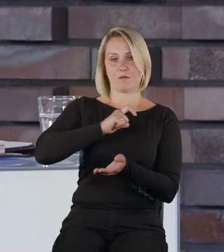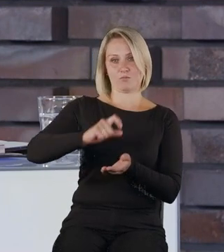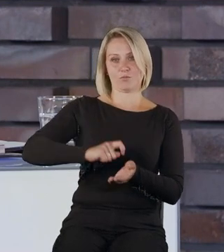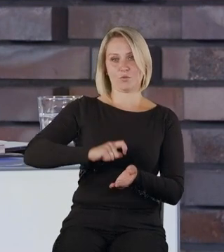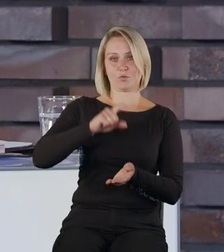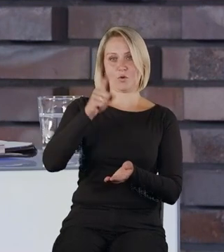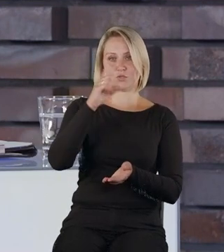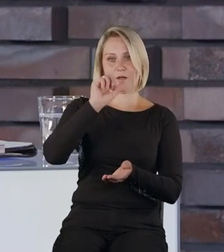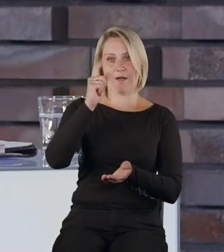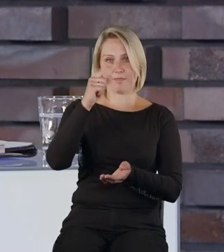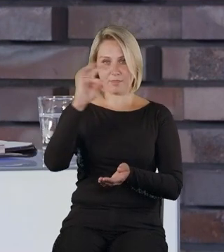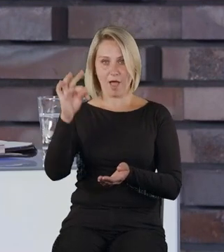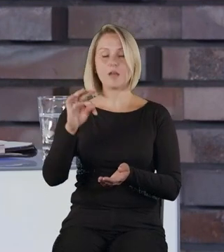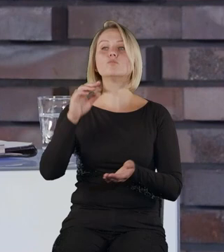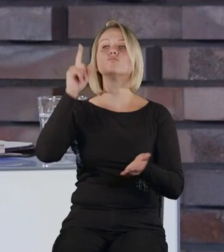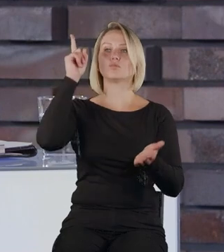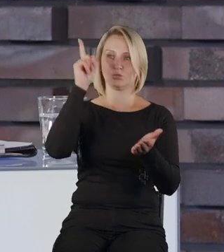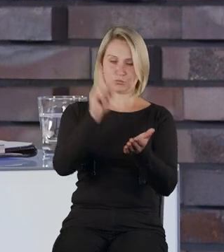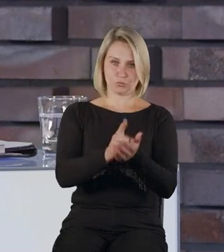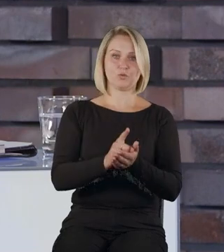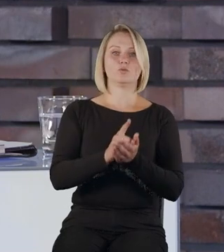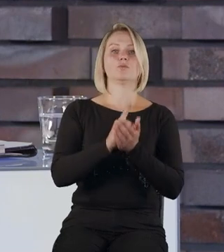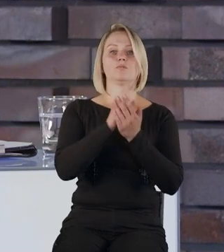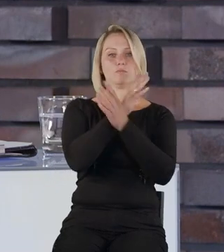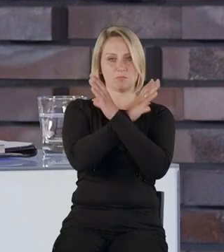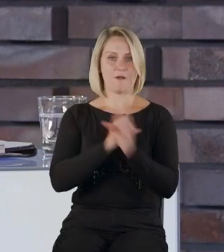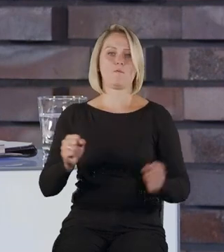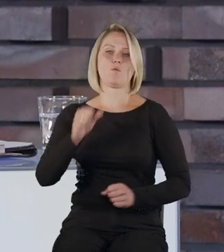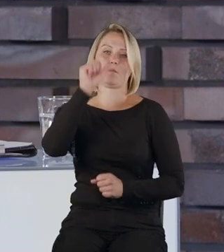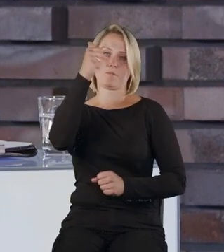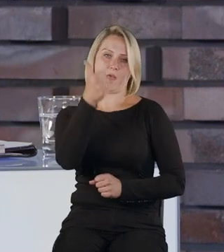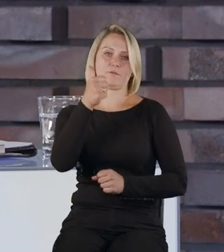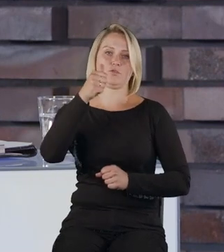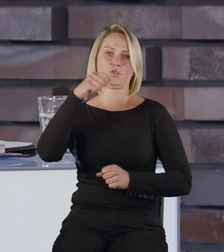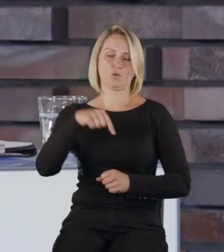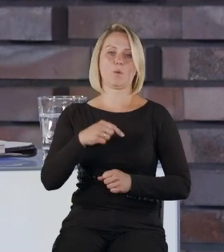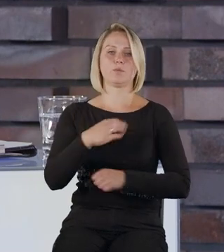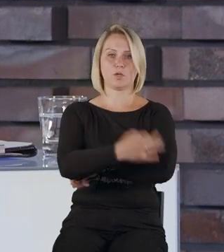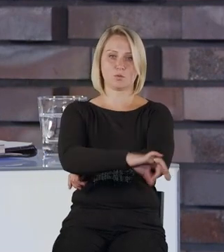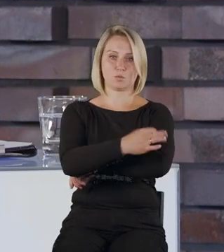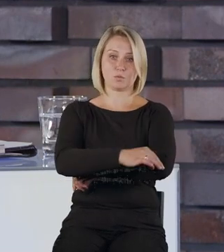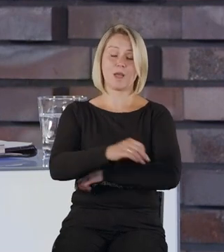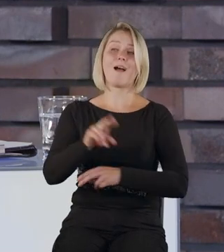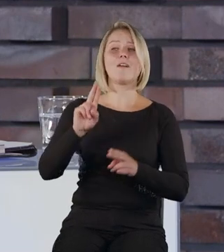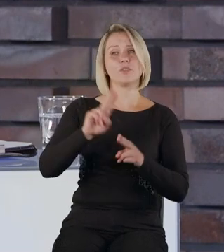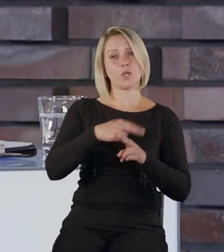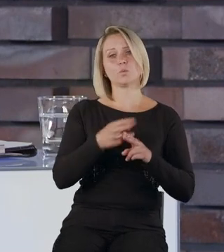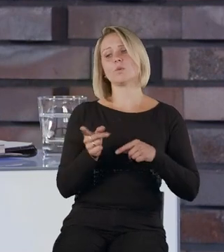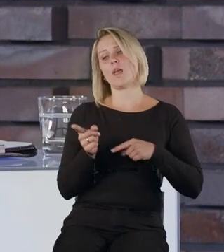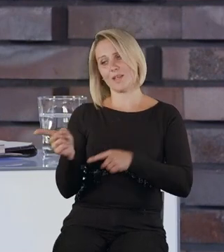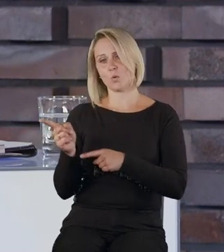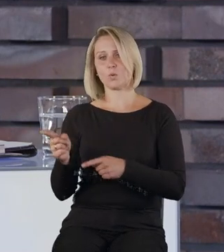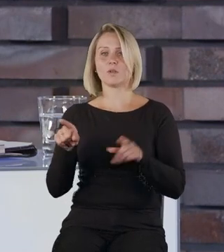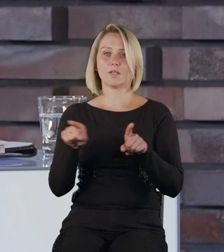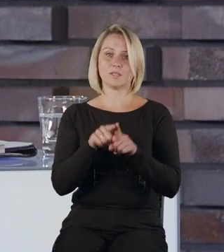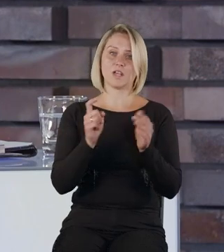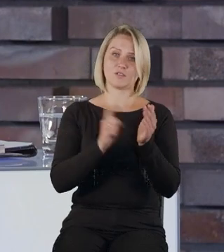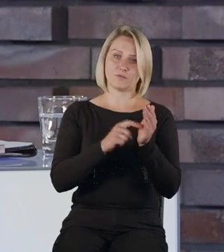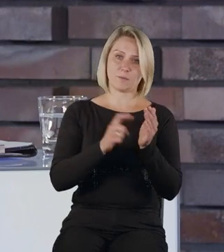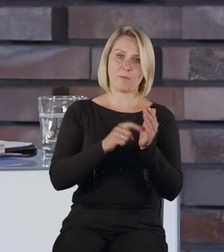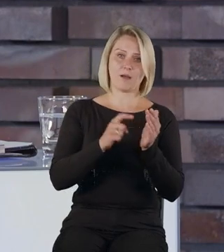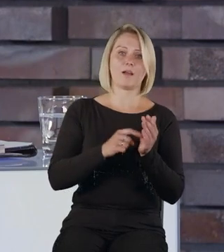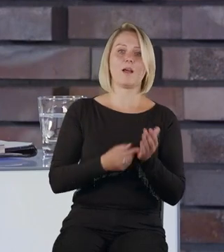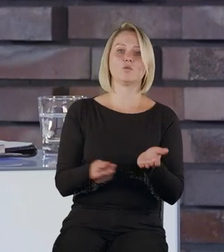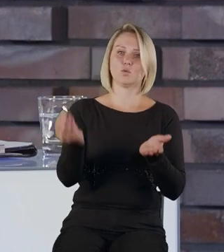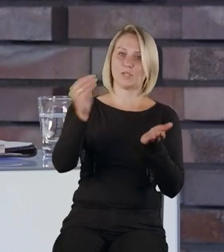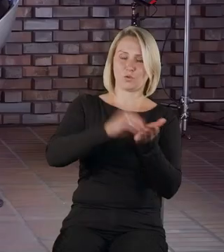o ukończeniu studiów pierwszego stopnia. Na niektórych kierunkach wymagane jest również wgranie suplementu